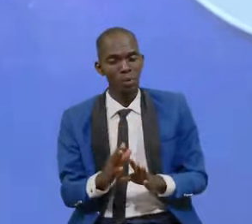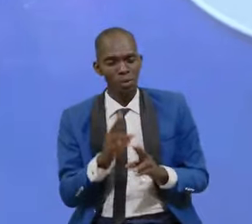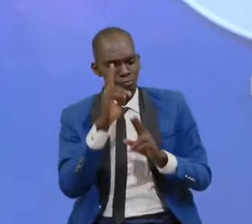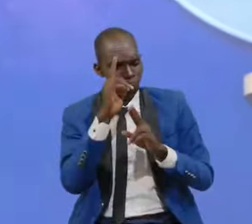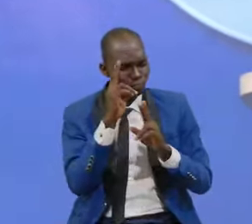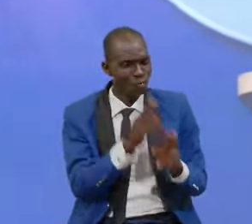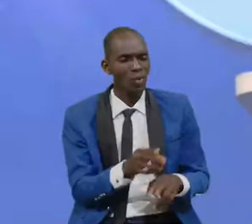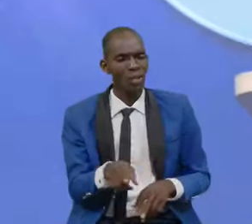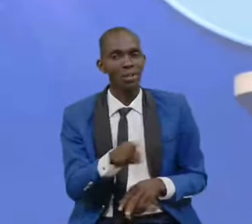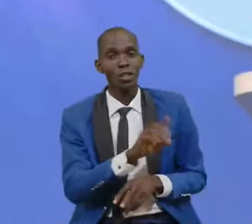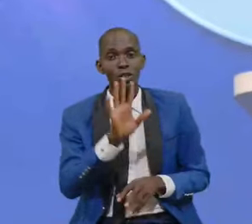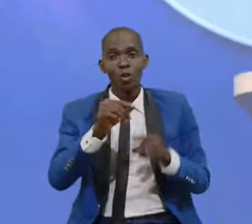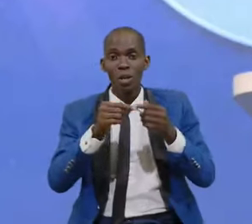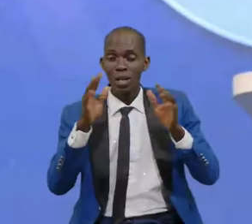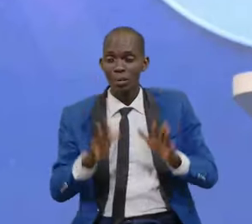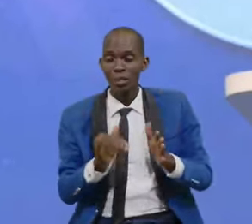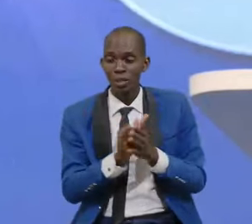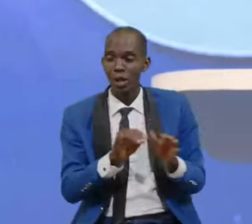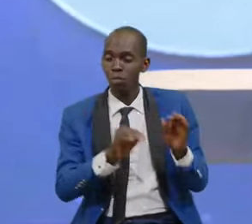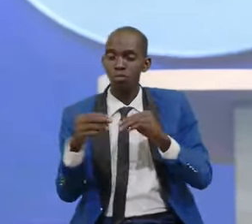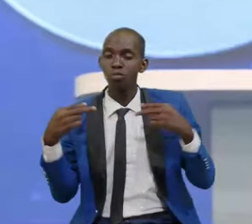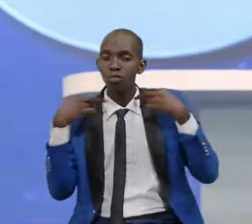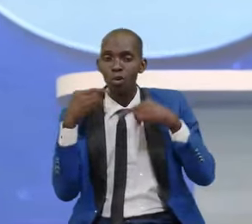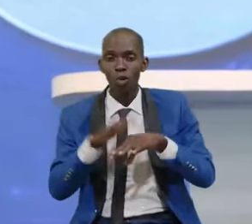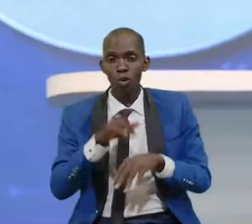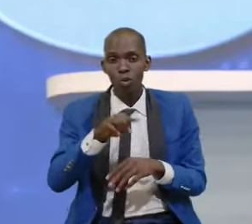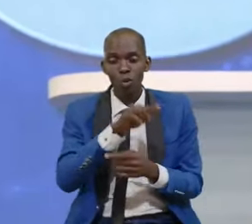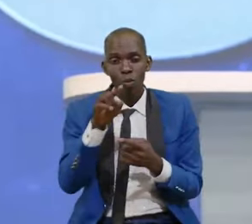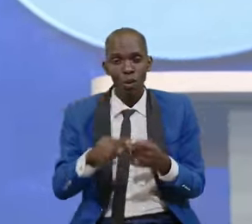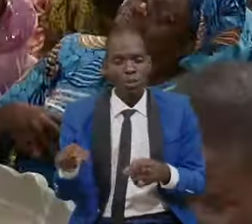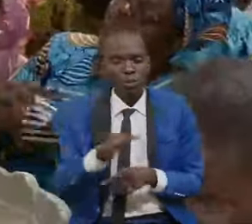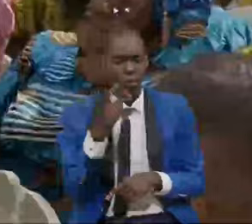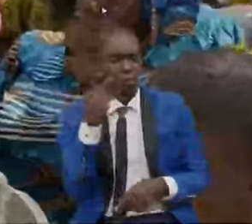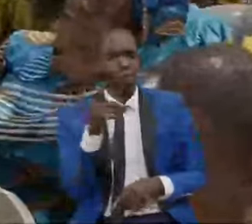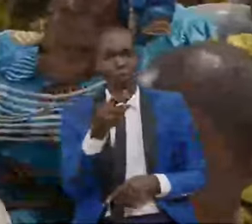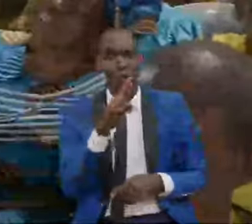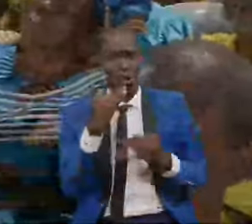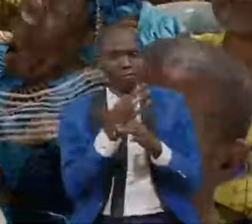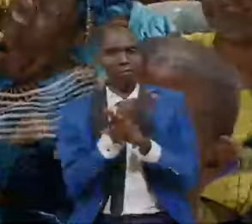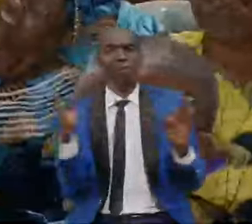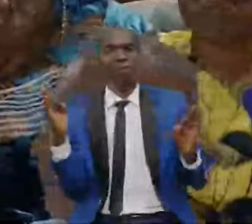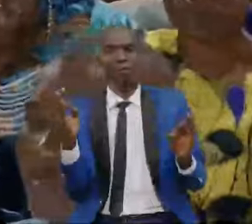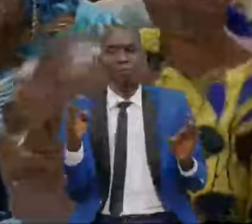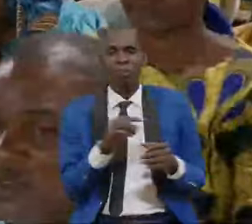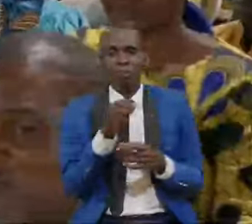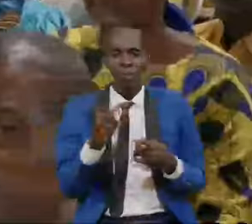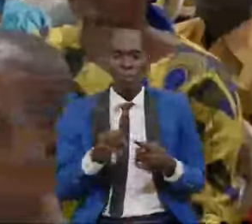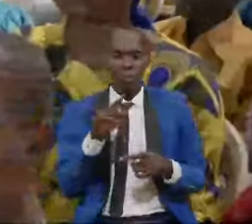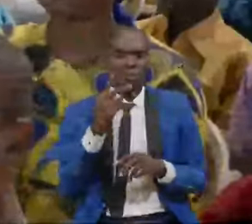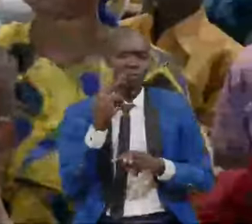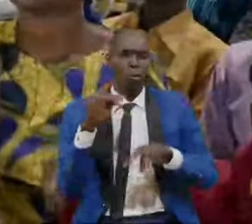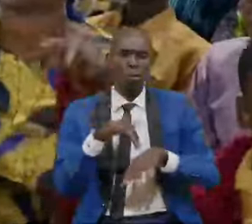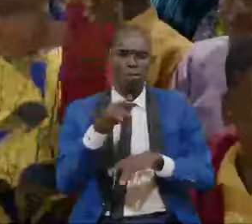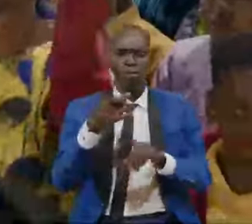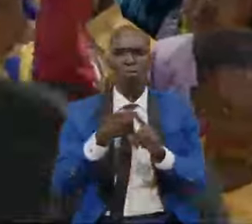respectés. Tes ennemis qui ont mis des jougs sur toi, quand ils verront maintenant que tu es libre, ils vont te regarder de loin, ils